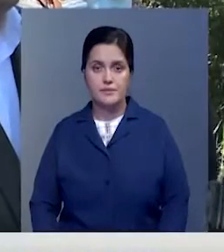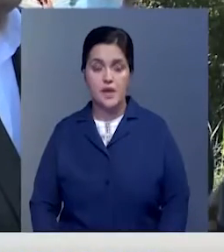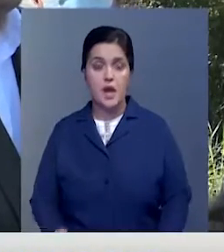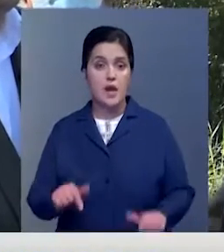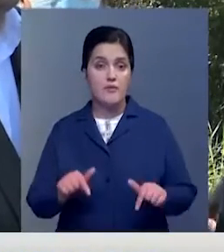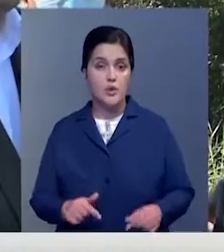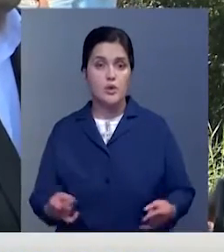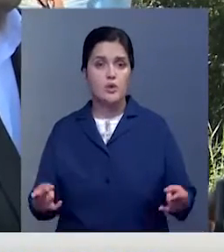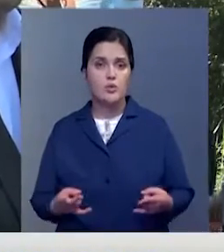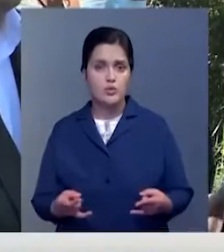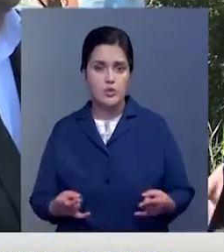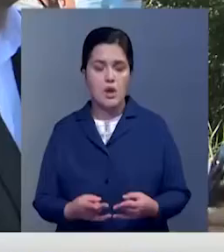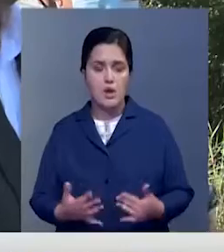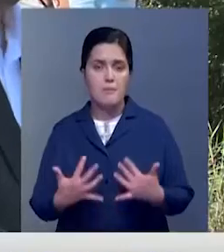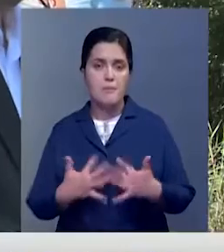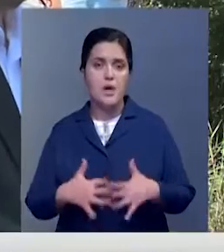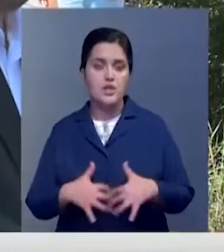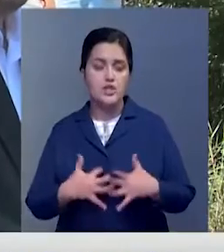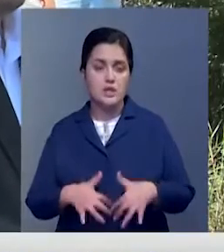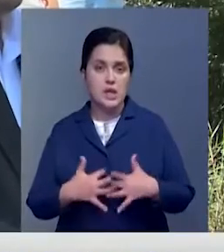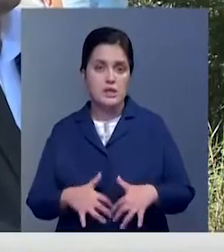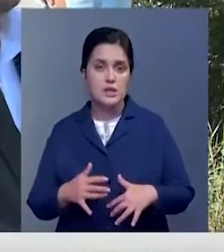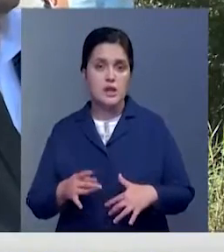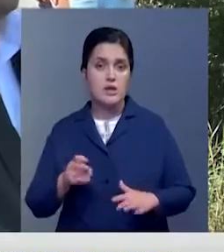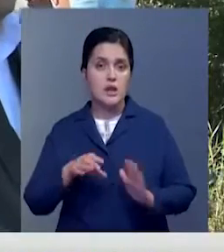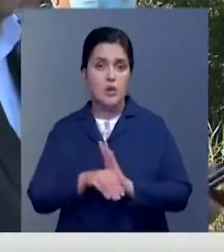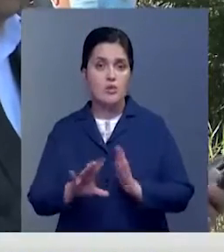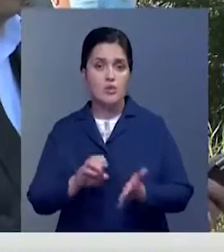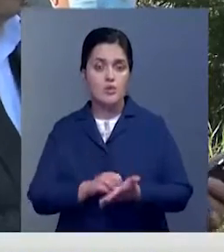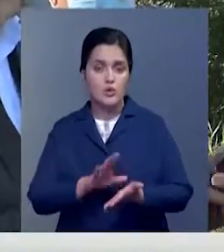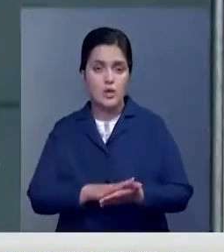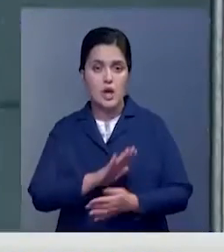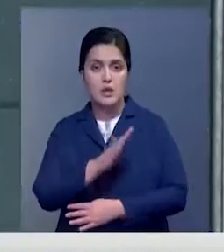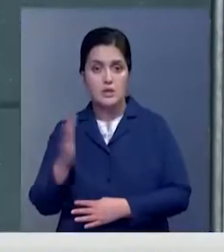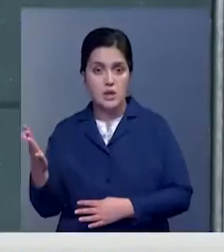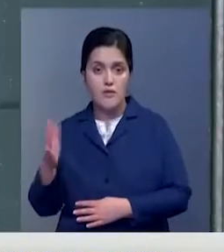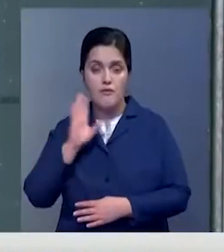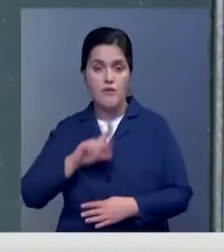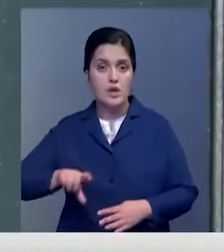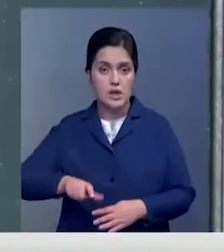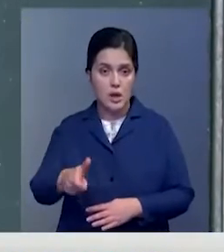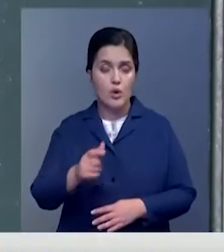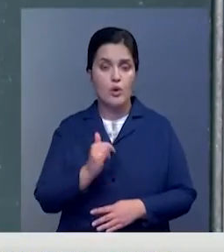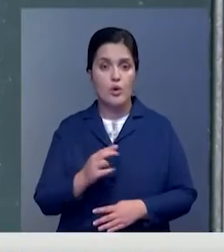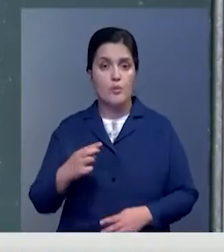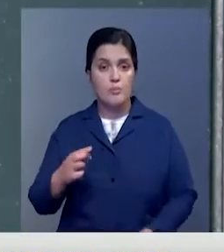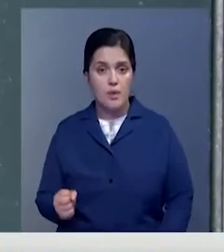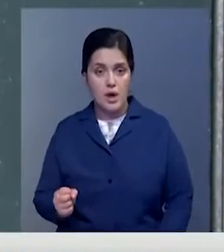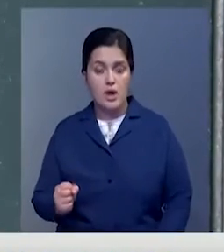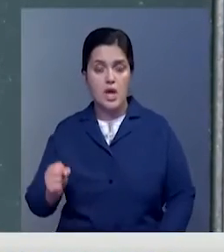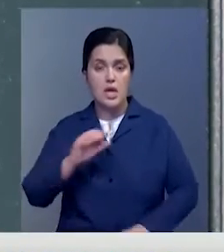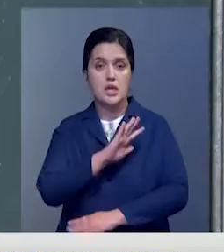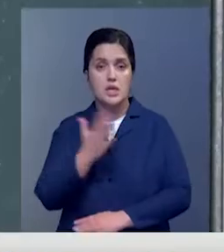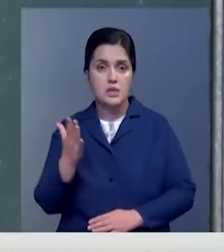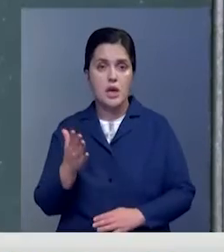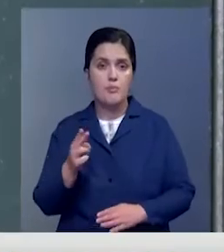провести инвентаризацию неучтенных лесов вдоль реки Уба. Эти леса находятся по